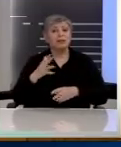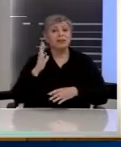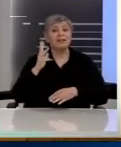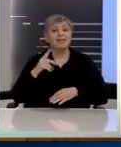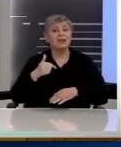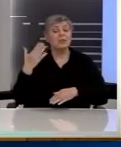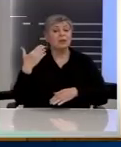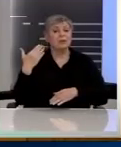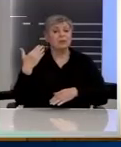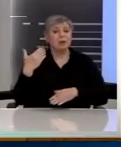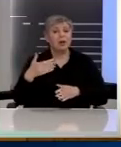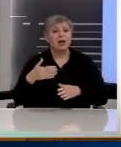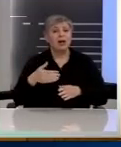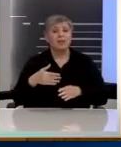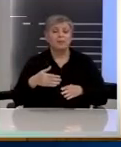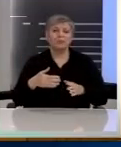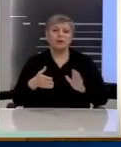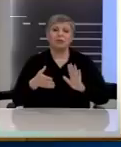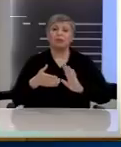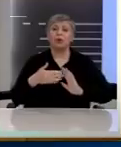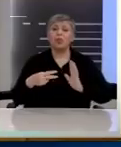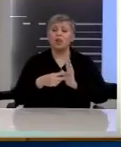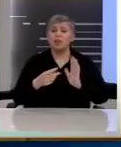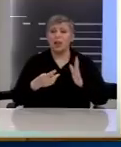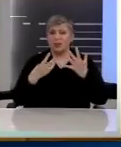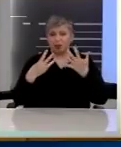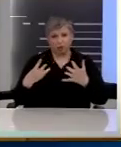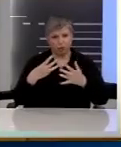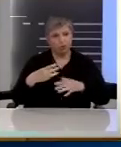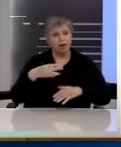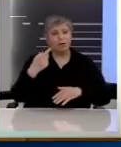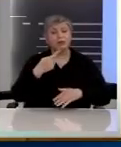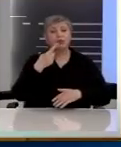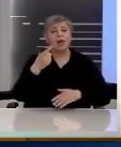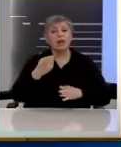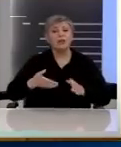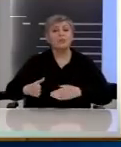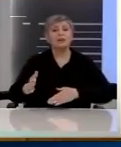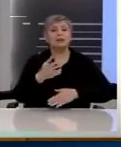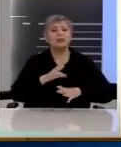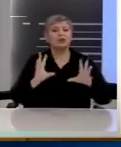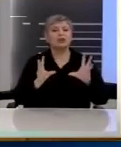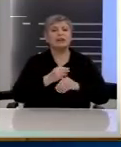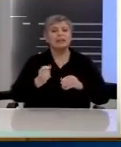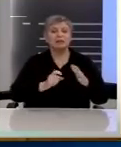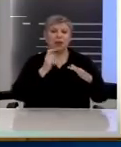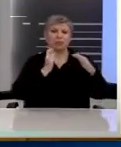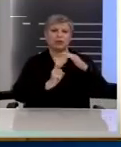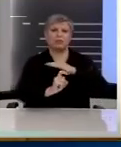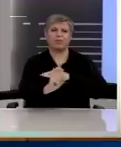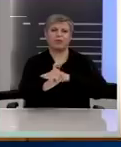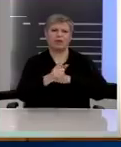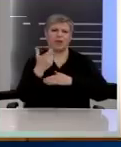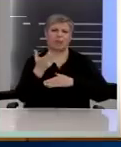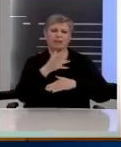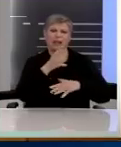16 Νοεμβρίου του 8, μιλούσε και τον κατονόμιζε ως μεσάζοντα για τα υποβρύχια που γέρνανε.